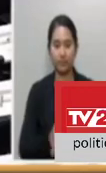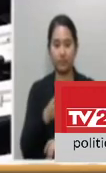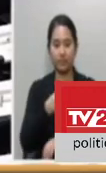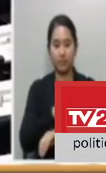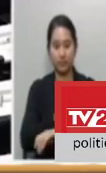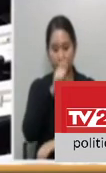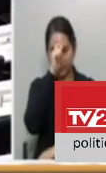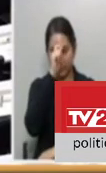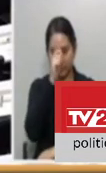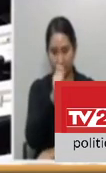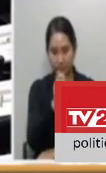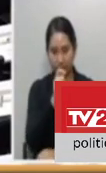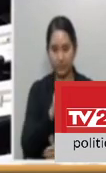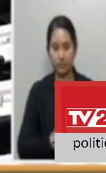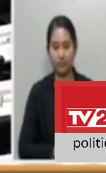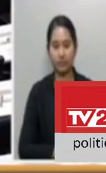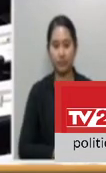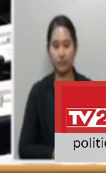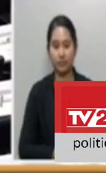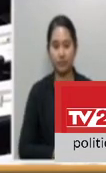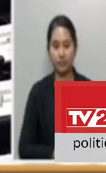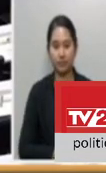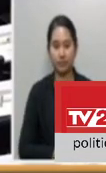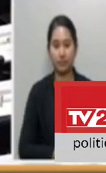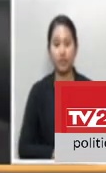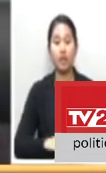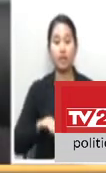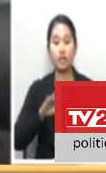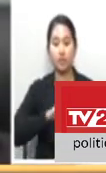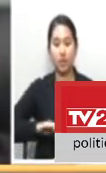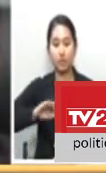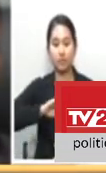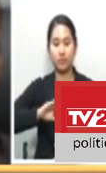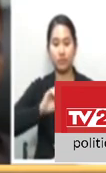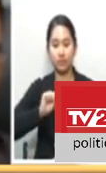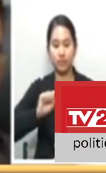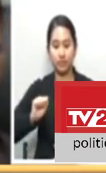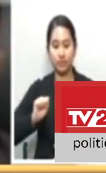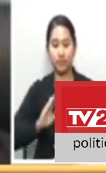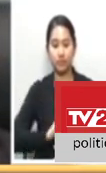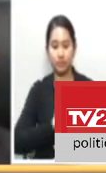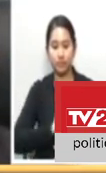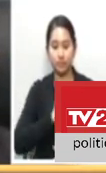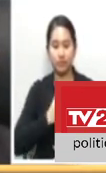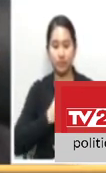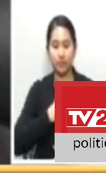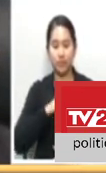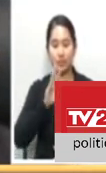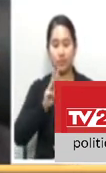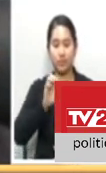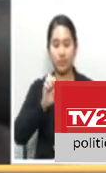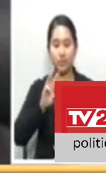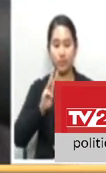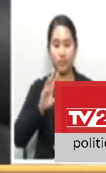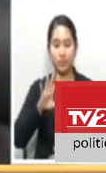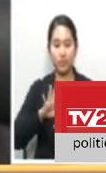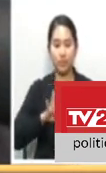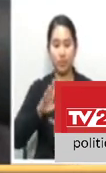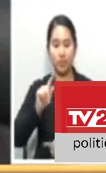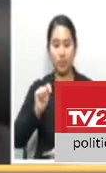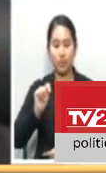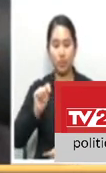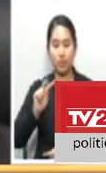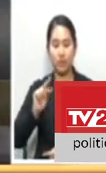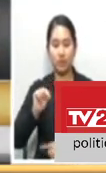ธานสภาผู้แทนราษฎรที่เคารพท่านสมาชิกผู้ทรงเกียรติกระผมยศชัยหัวตระวิศยะสมาชิกสภาผู้แทนราษฎ